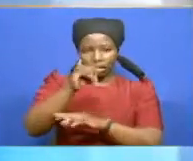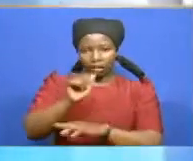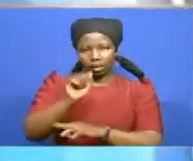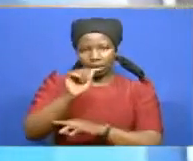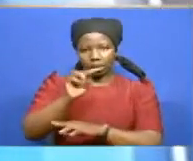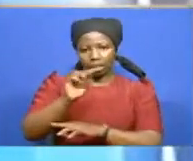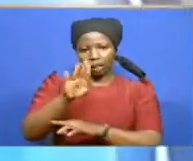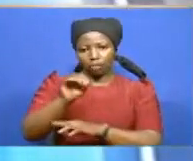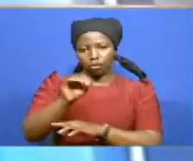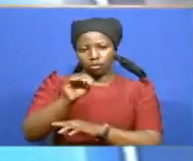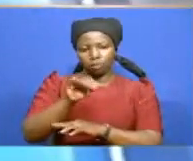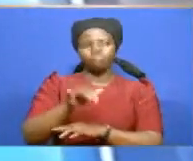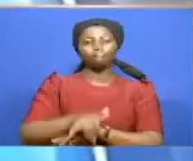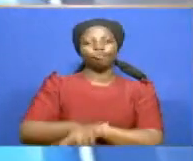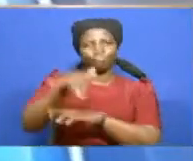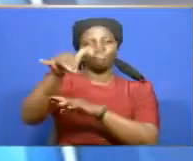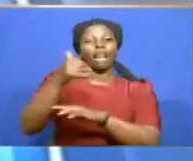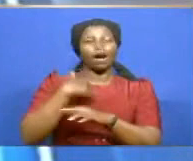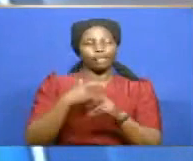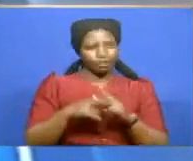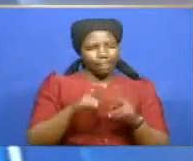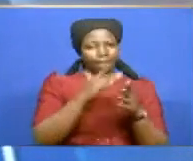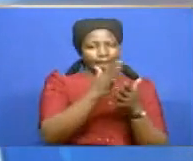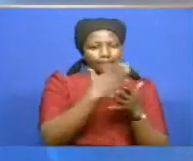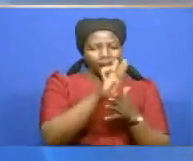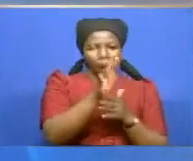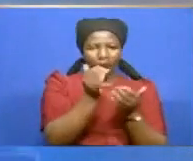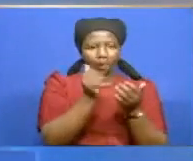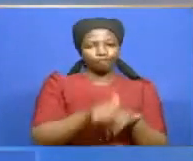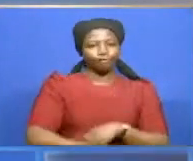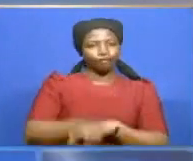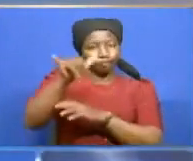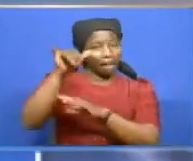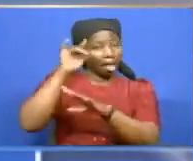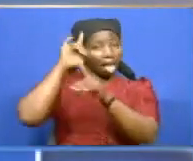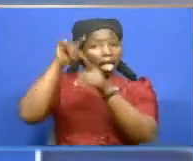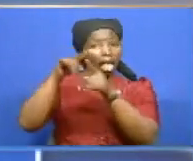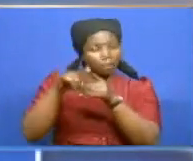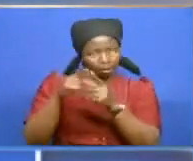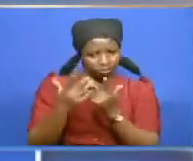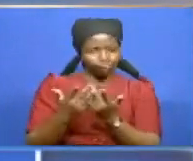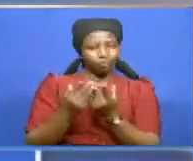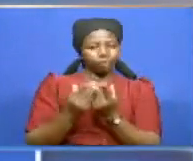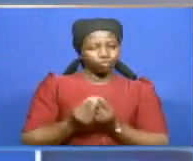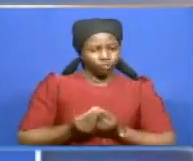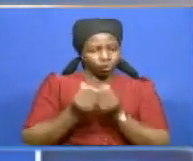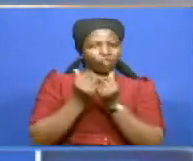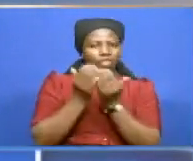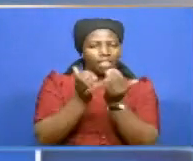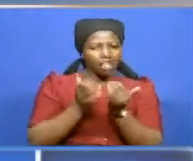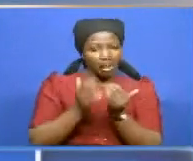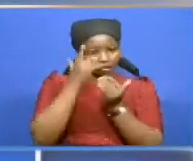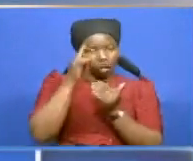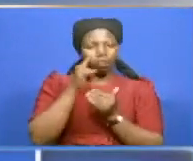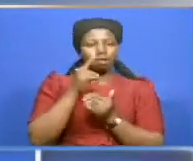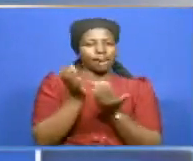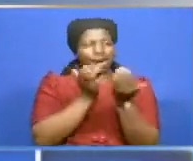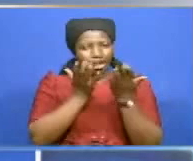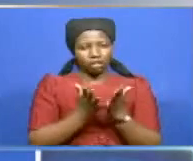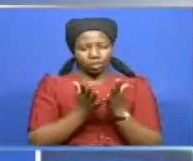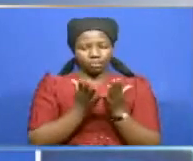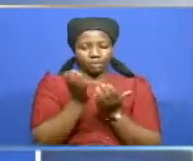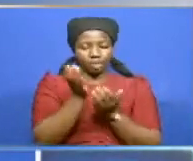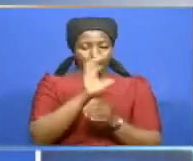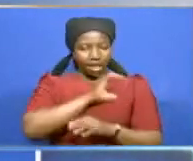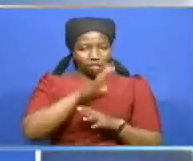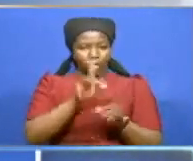za ukodishaji wa ndege zake huku likilenga kushughulikia mahitaji yanayoibuka ya wateja na kuongezeka kwa mapato yake. Kaimu